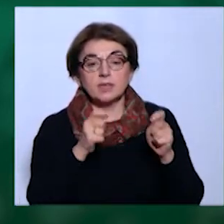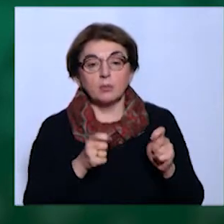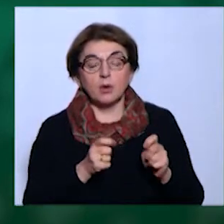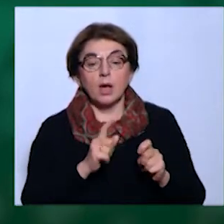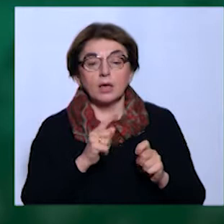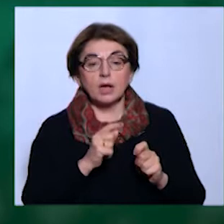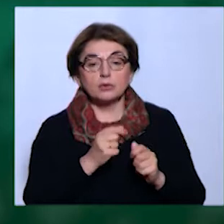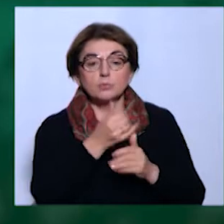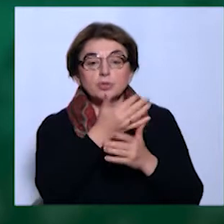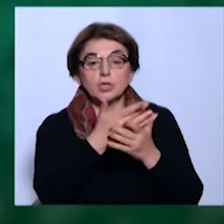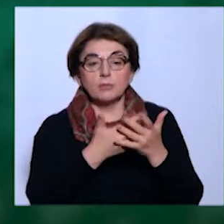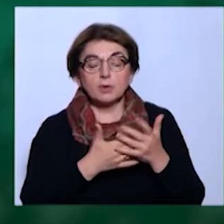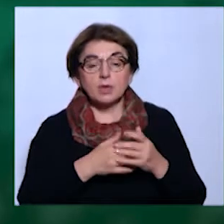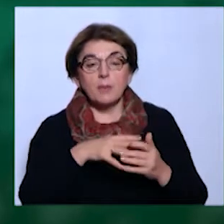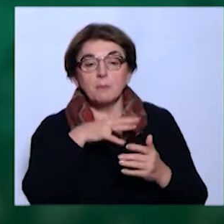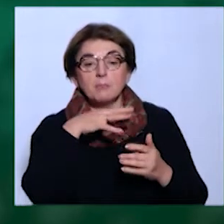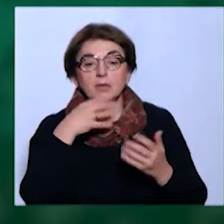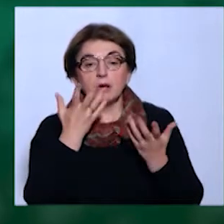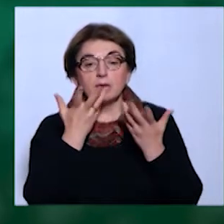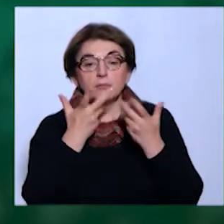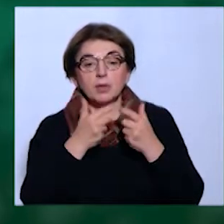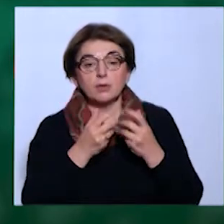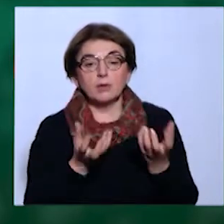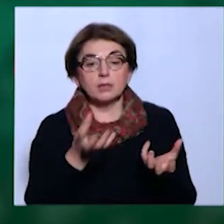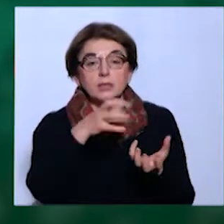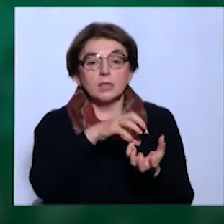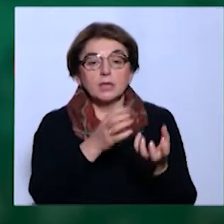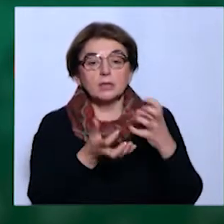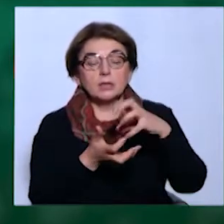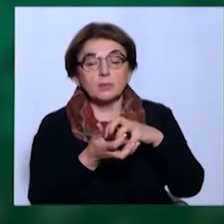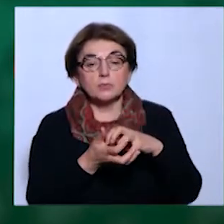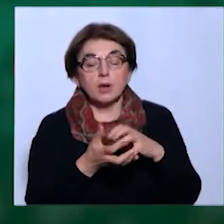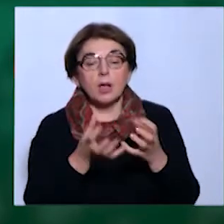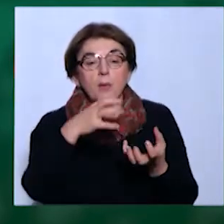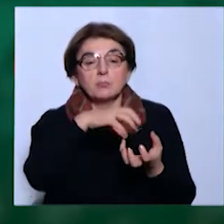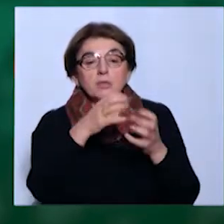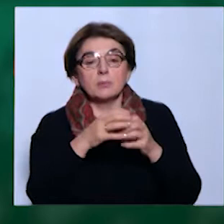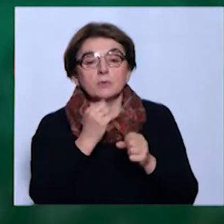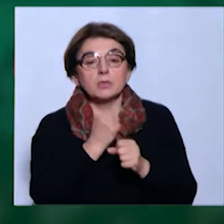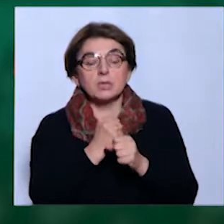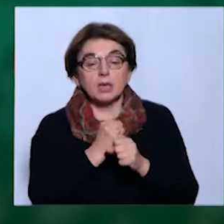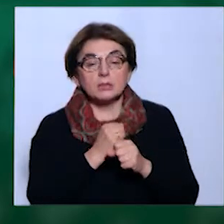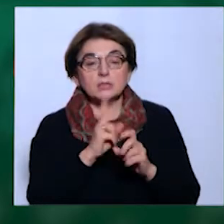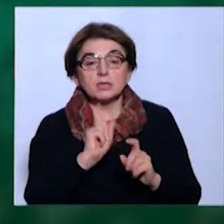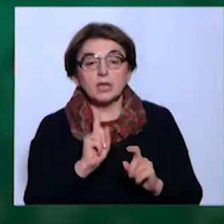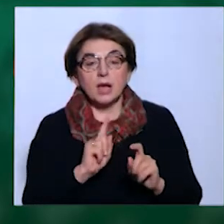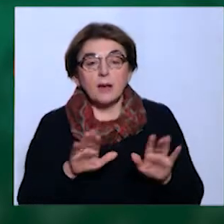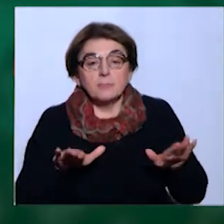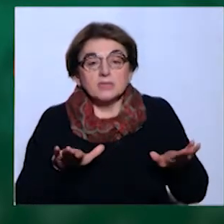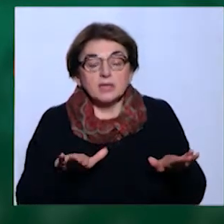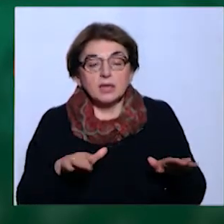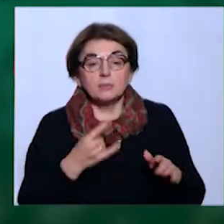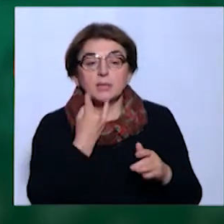çamoqalibda mravalperuvani damtverva. Damtvervas axtes mtserebi, prinvelebi, kari.